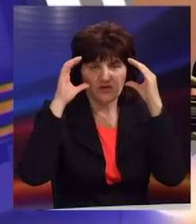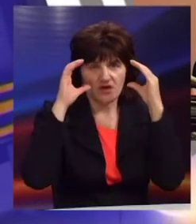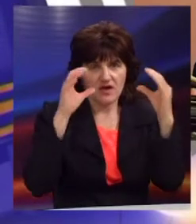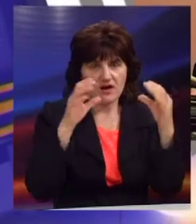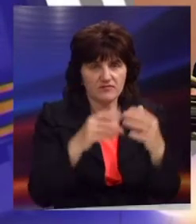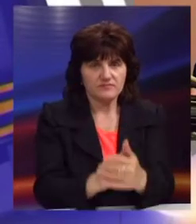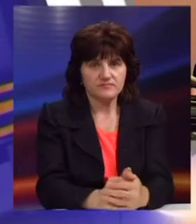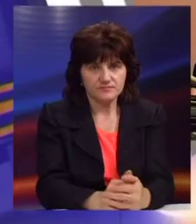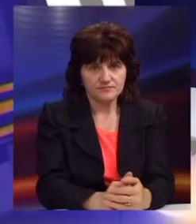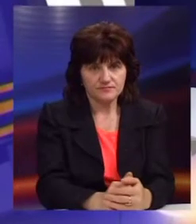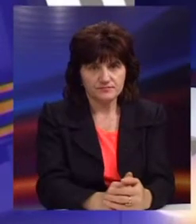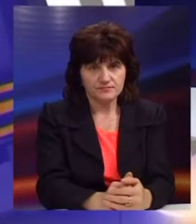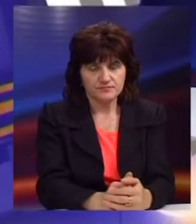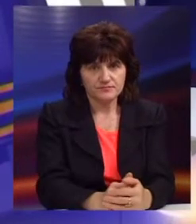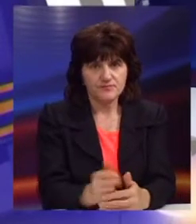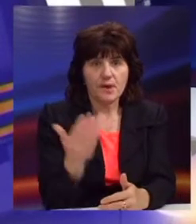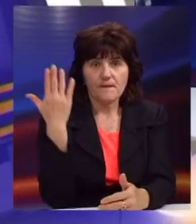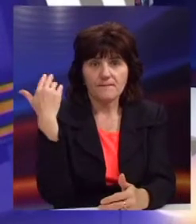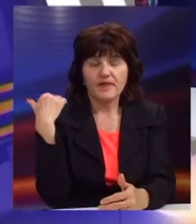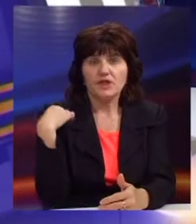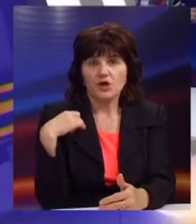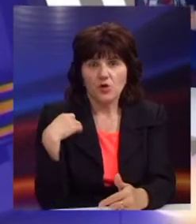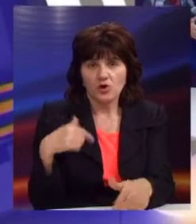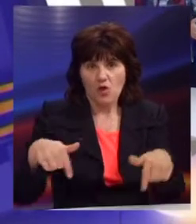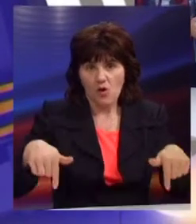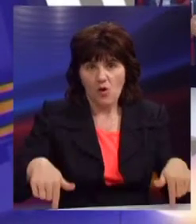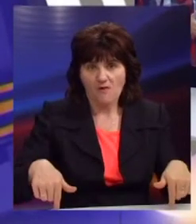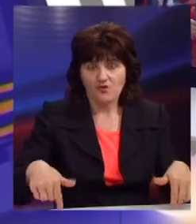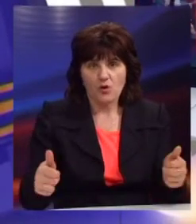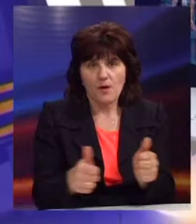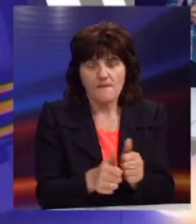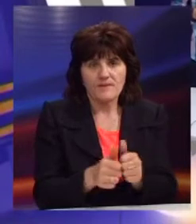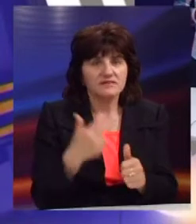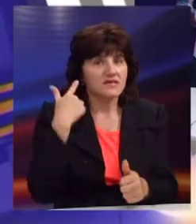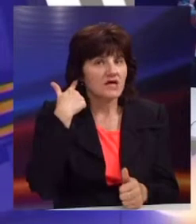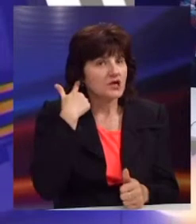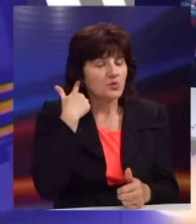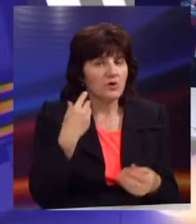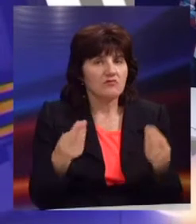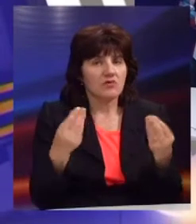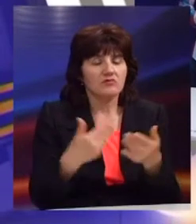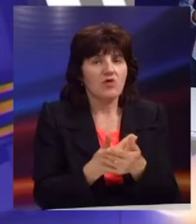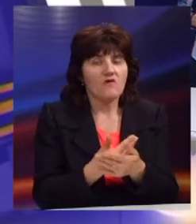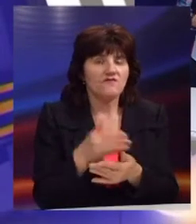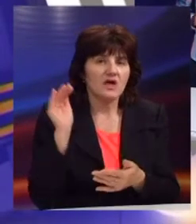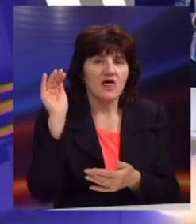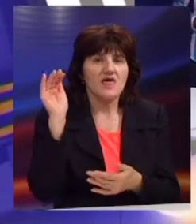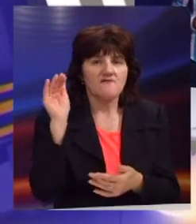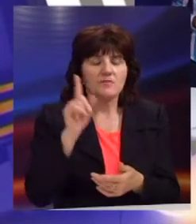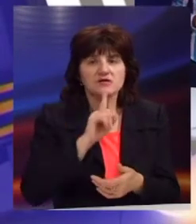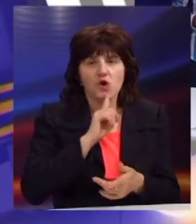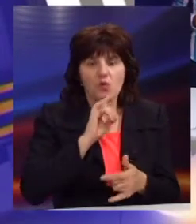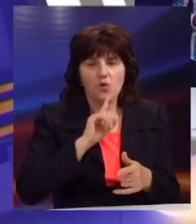su najbolje merilo koji kažu. Prethodnih godina, upravo sa ovog mesta mogli ste da čujete najnovije i